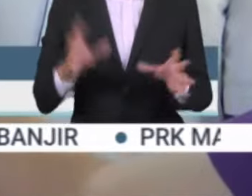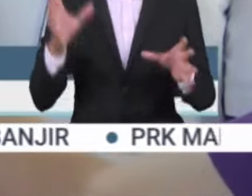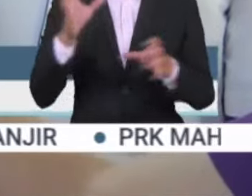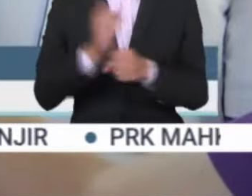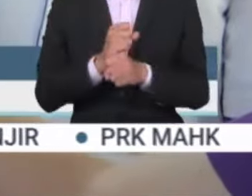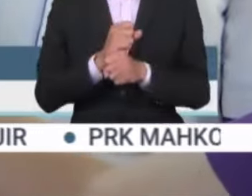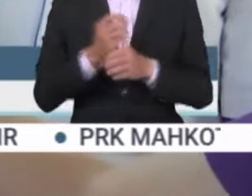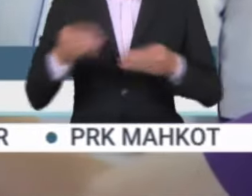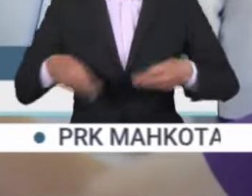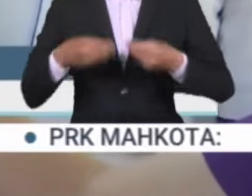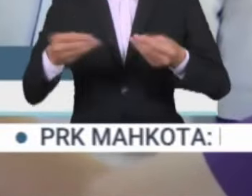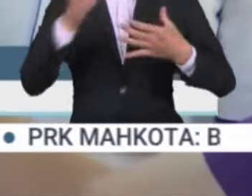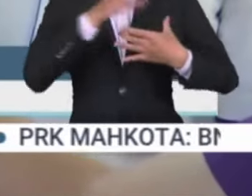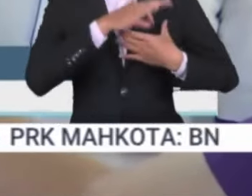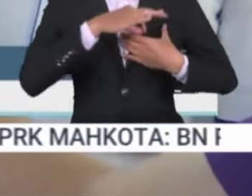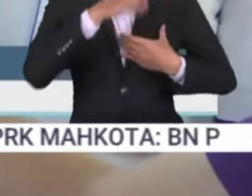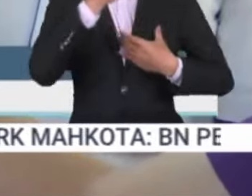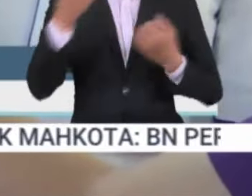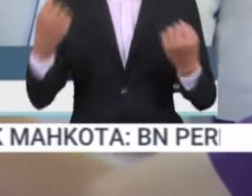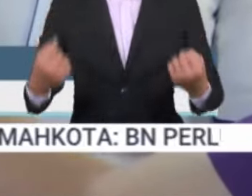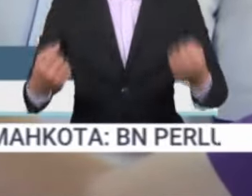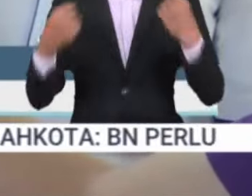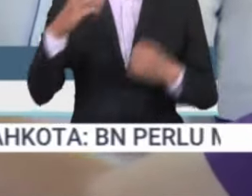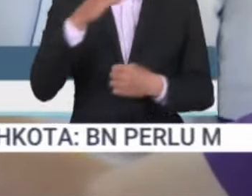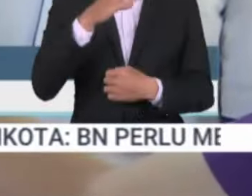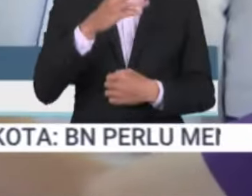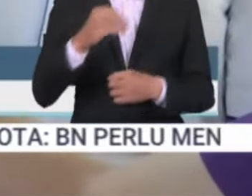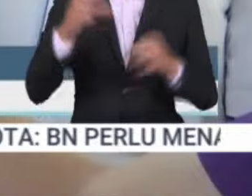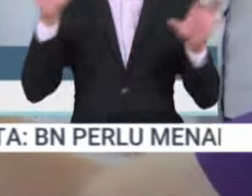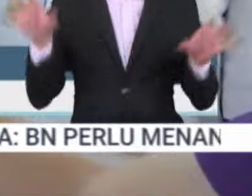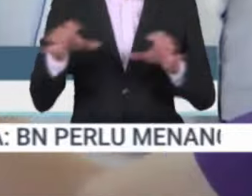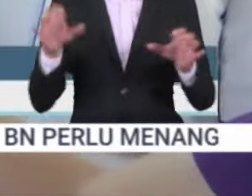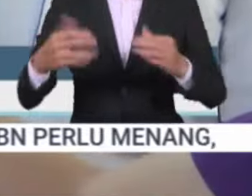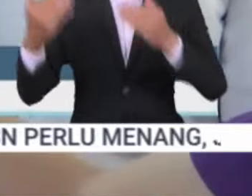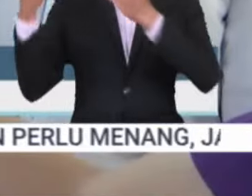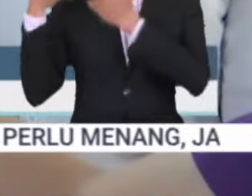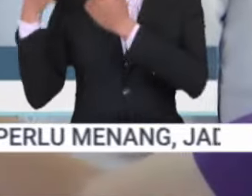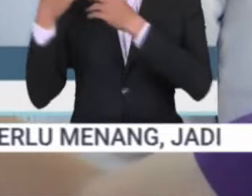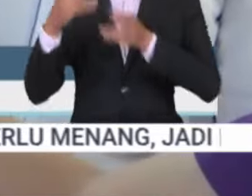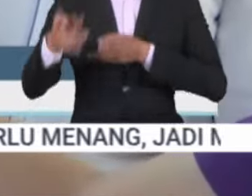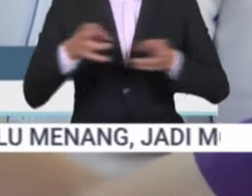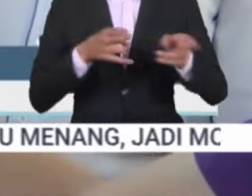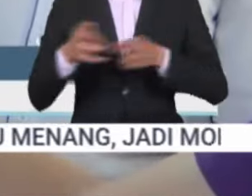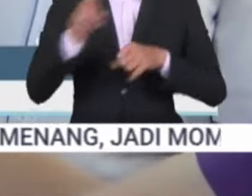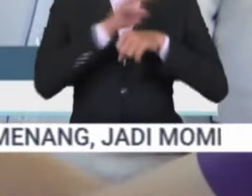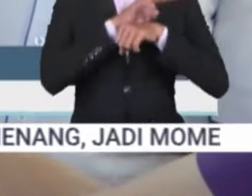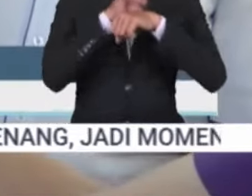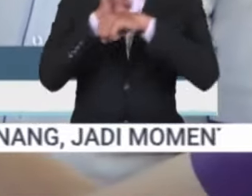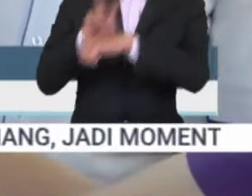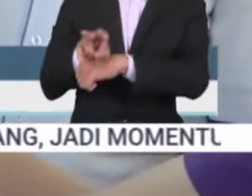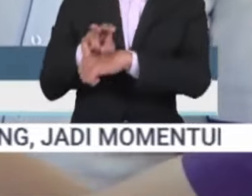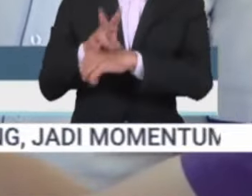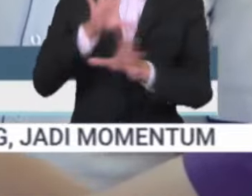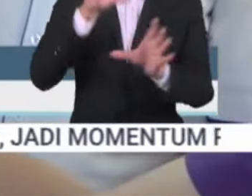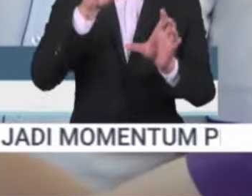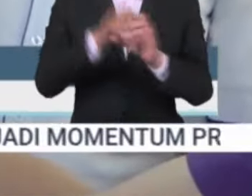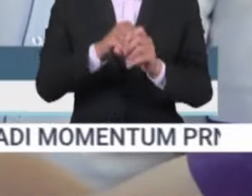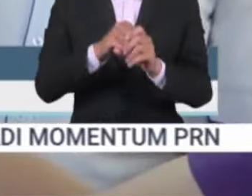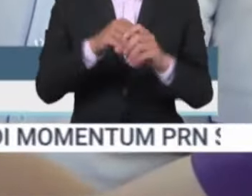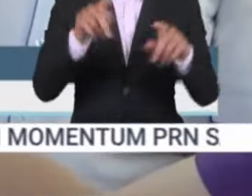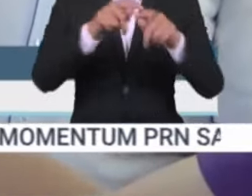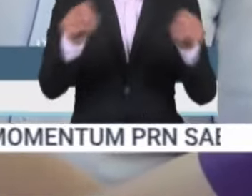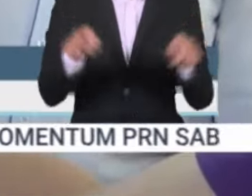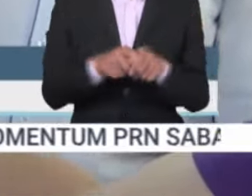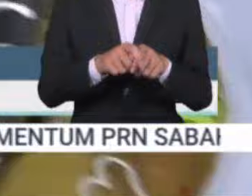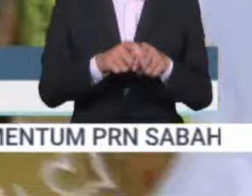suntikan semangat yang begitu jitu dan juga dapat melaksanakan usaha-usaha konservasi sama ada di kawasan sini